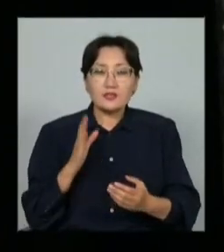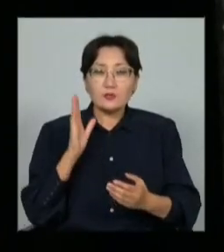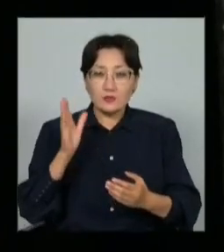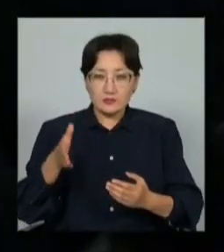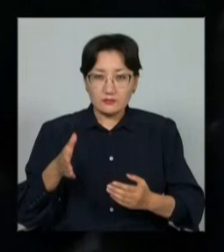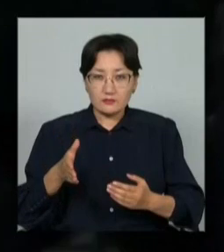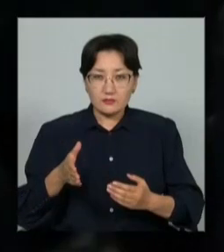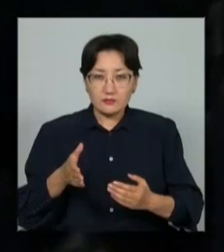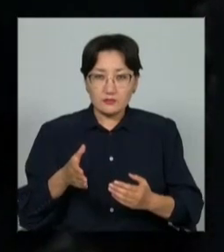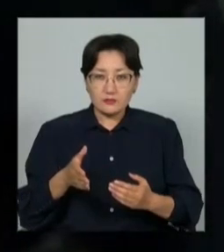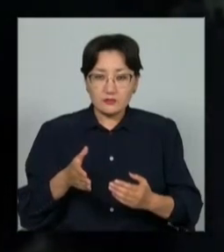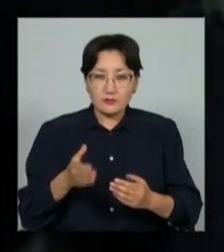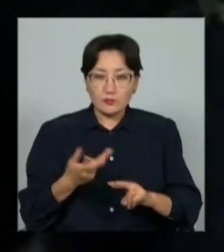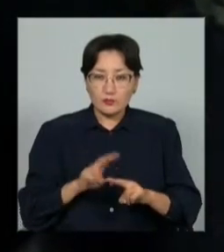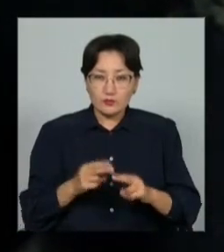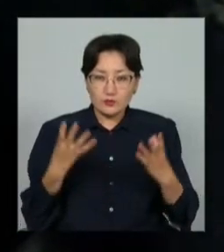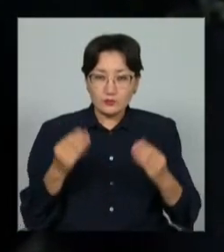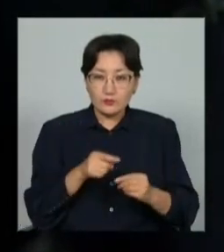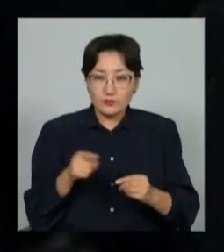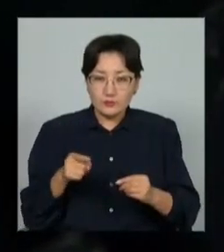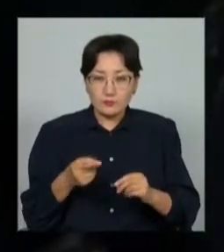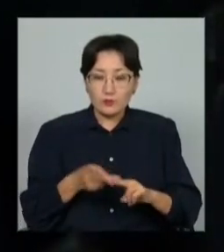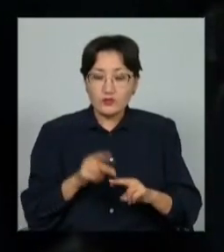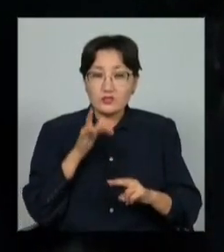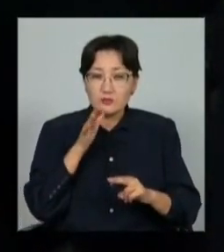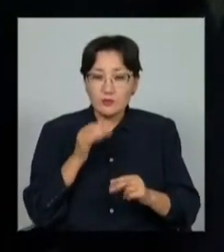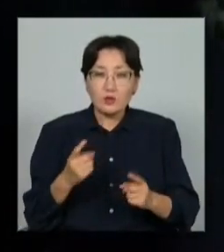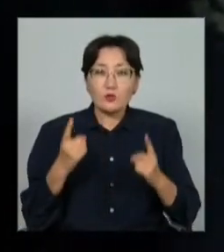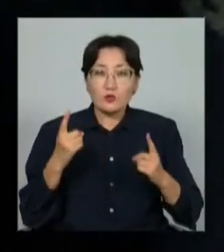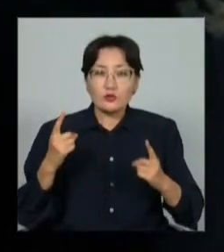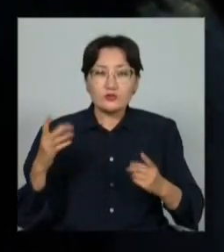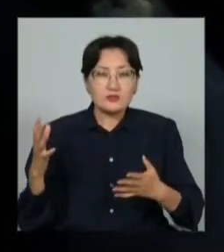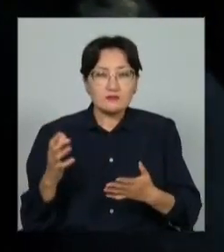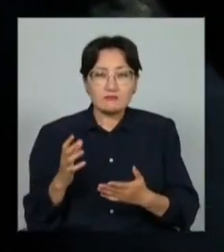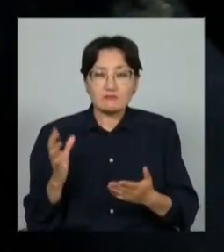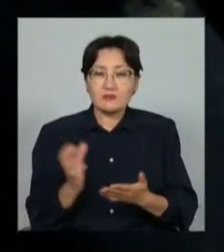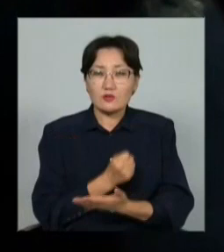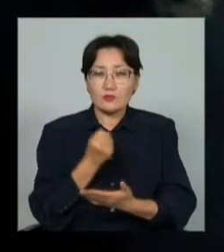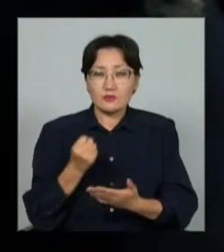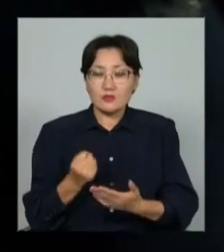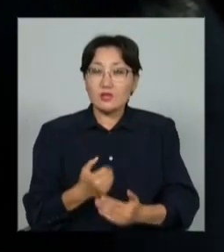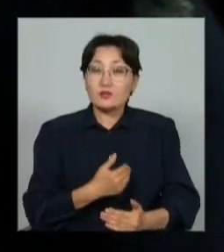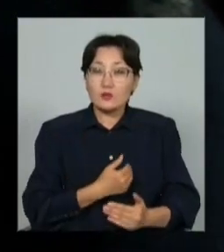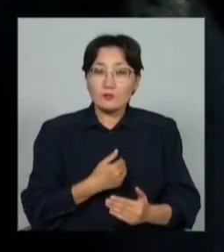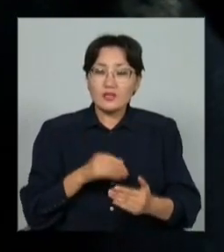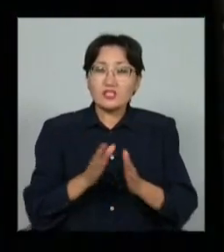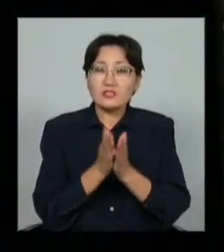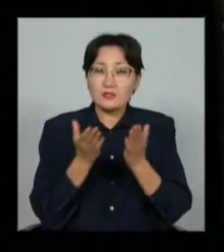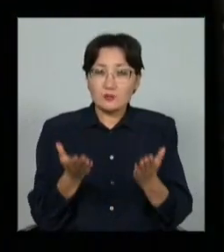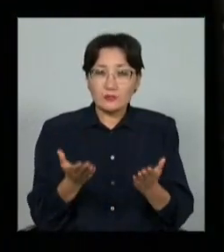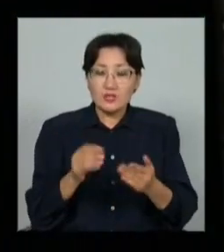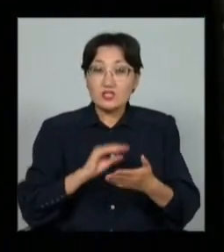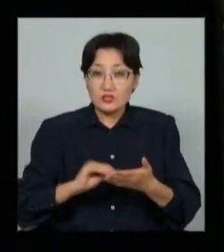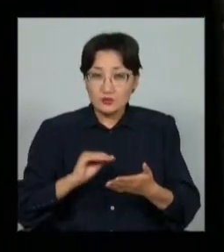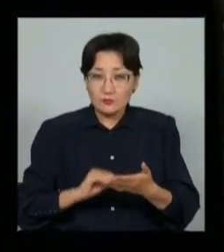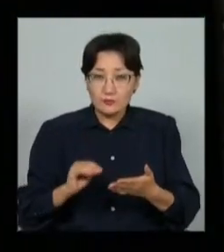Сол өсімге дейін, осы жасқа дейін, мен сол үлкен жетістікке жетем ба деген ниетпен кітап